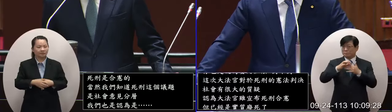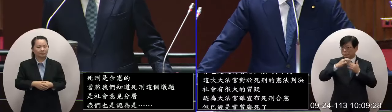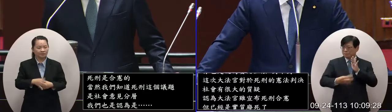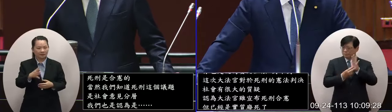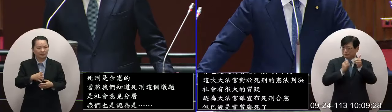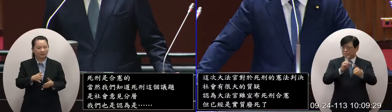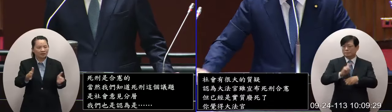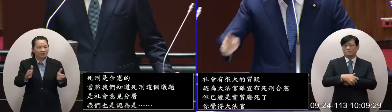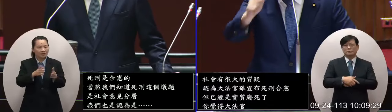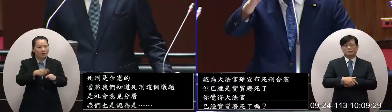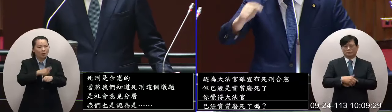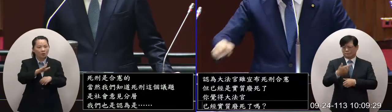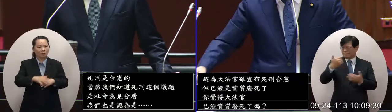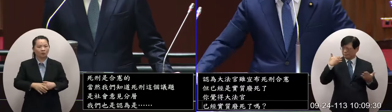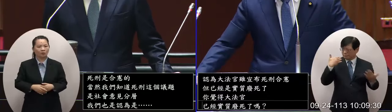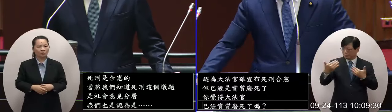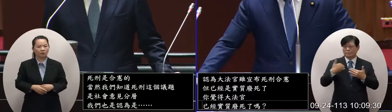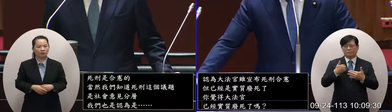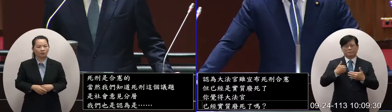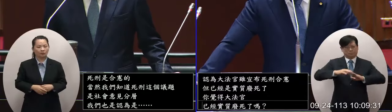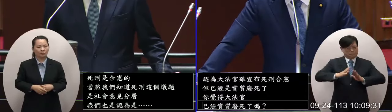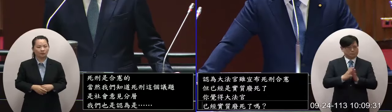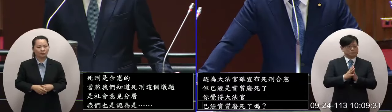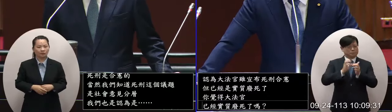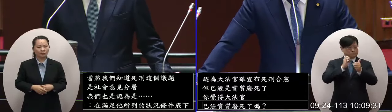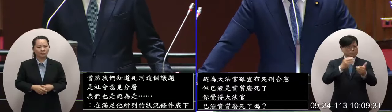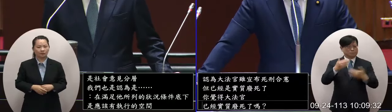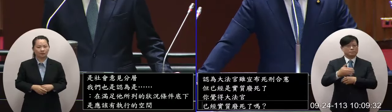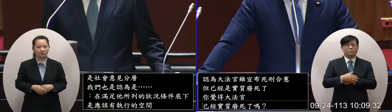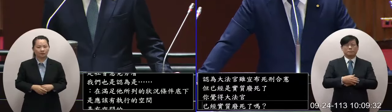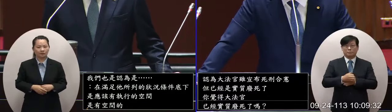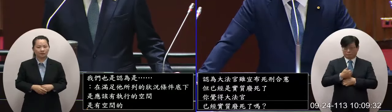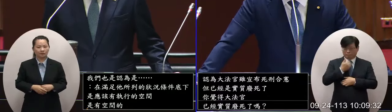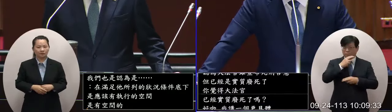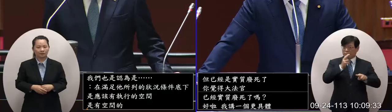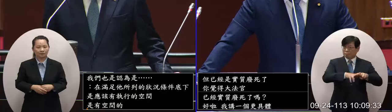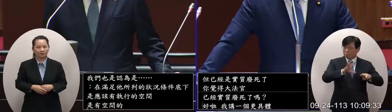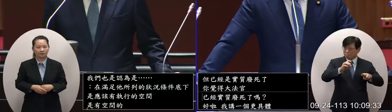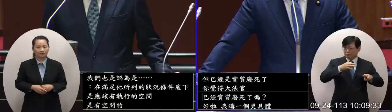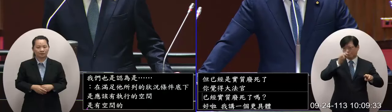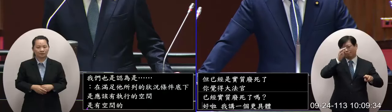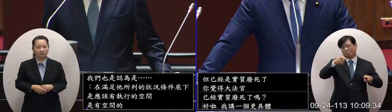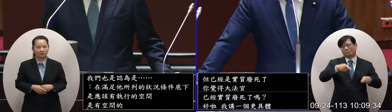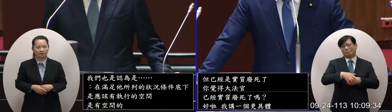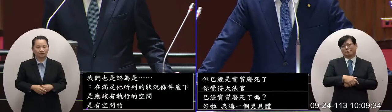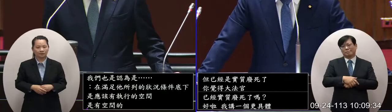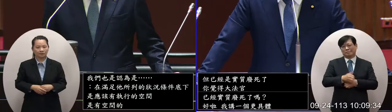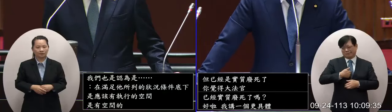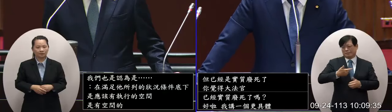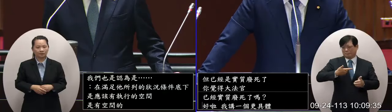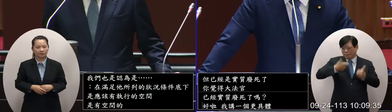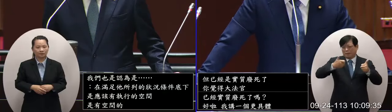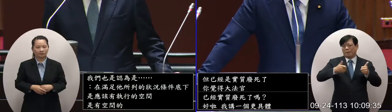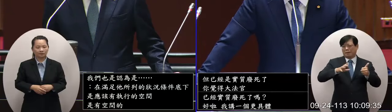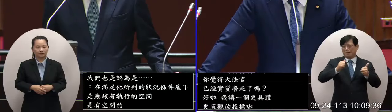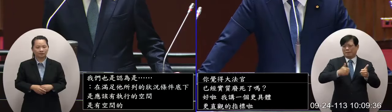间的。 好了，我讲一个更具体、更直观的指标了哈，有没有实质废死啊？就看死刑有没有执行